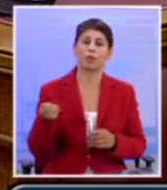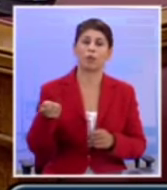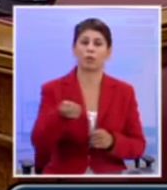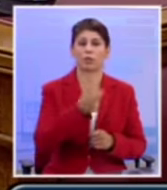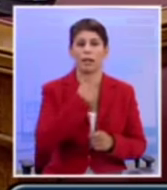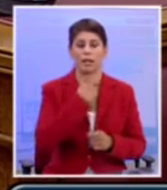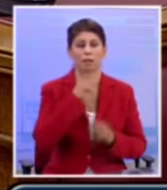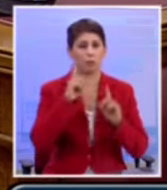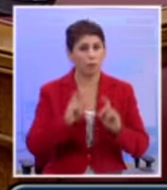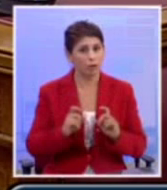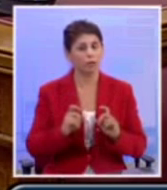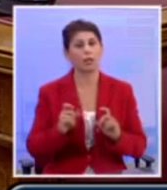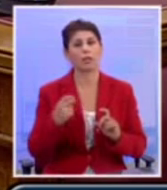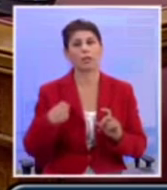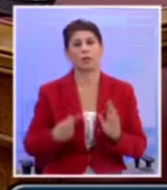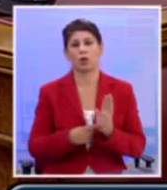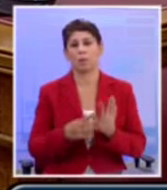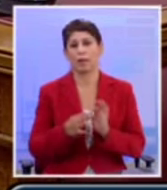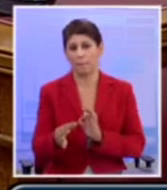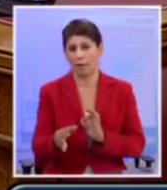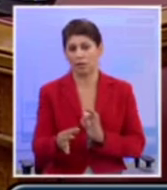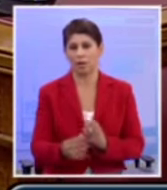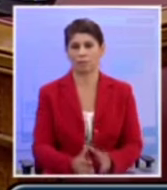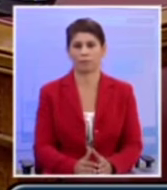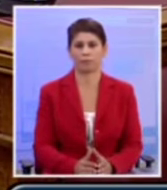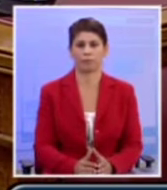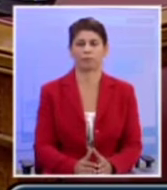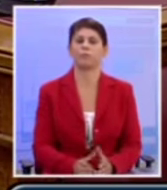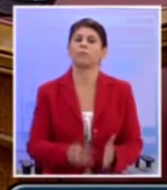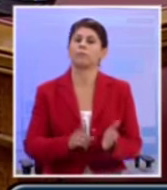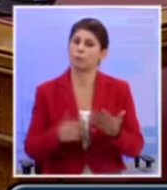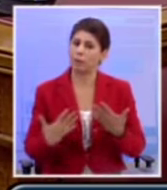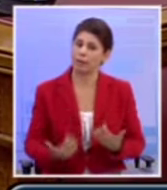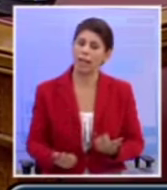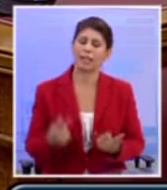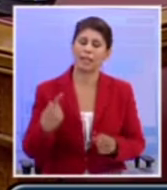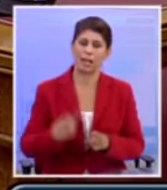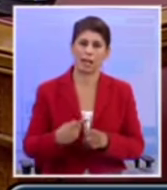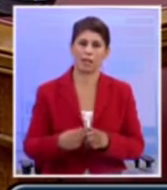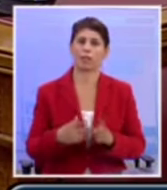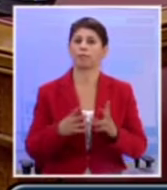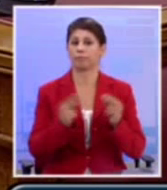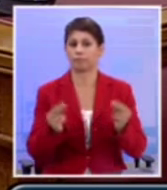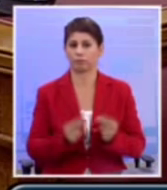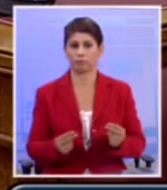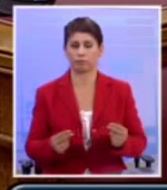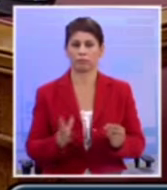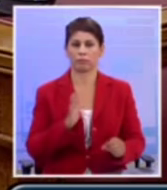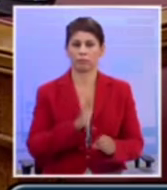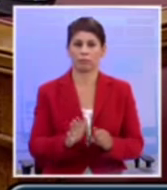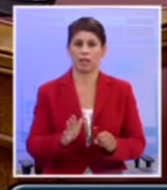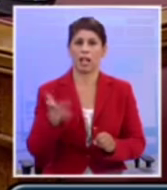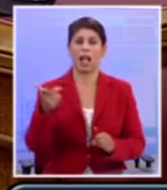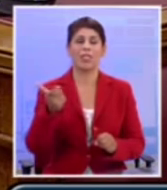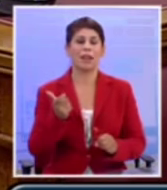που απαιτούνται και επομένως τα δημοσιονομικά μέτρα που πρέπει να πάρει η Ελλάδα και επομένως η κάλυψη των